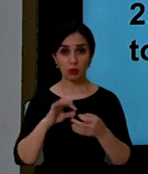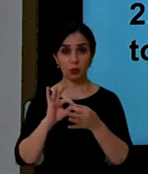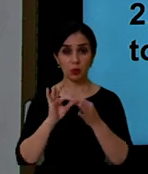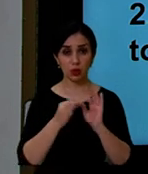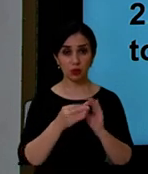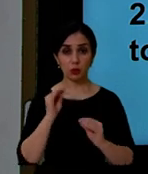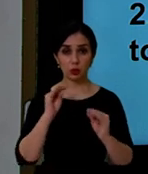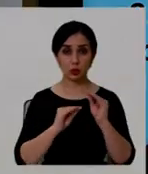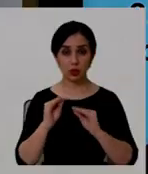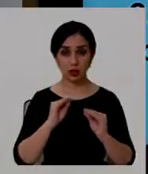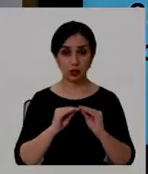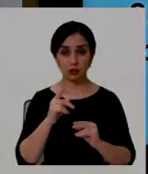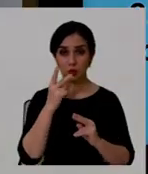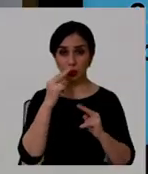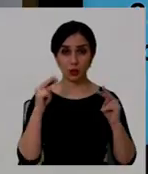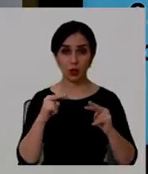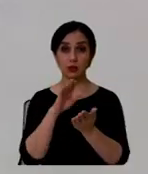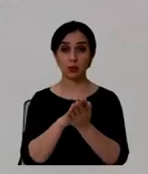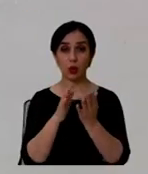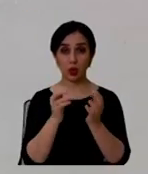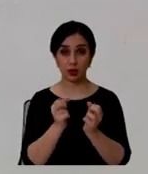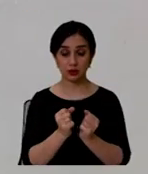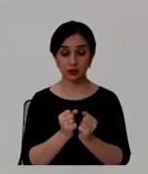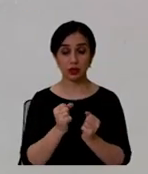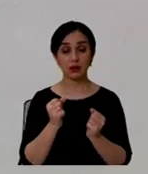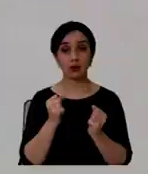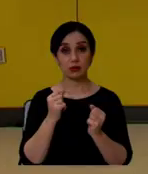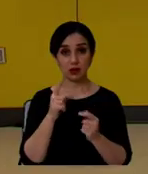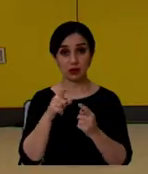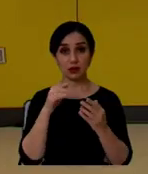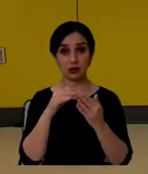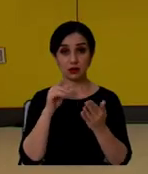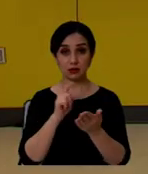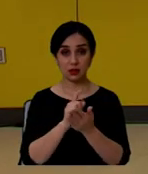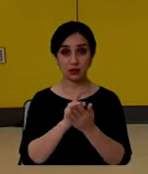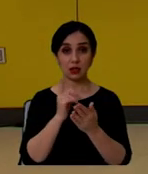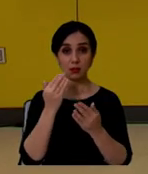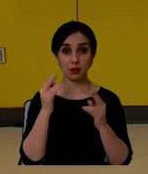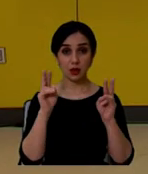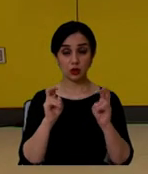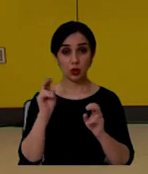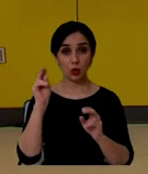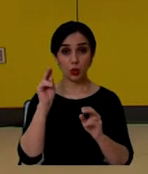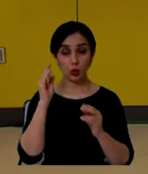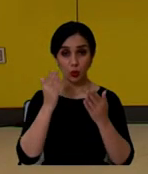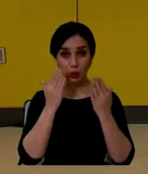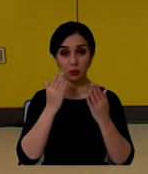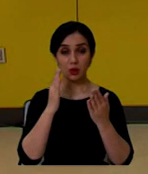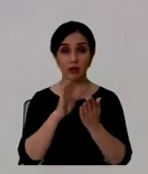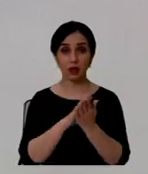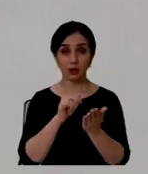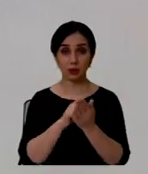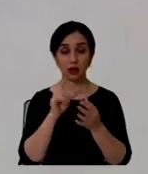murakkab tuzilganligiga guvoh bo'ldingiz. Demak, darslikdagi mavzuni o'qib, atamalarni tahlil